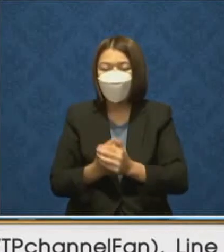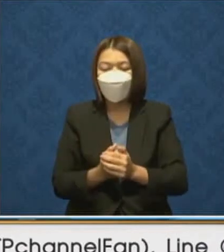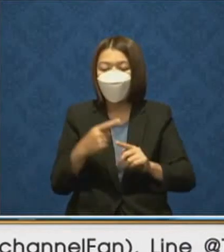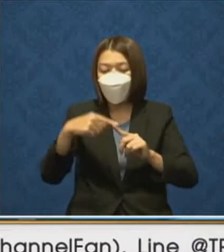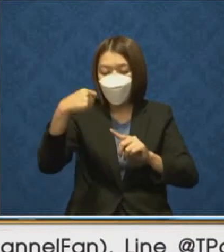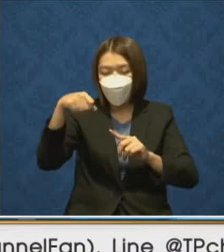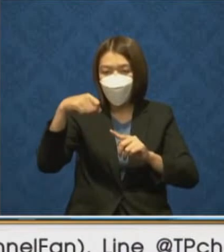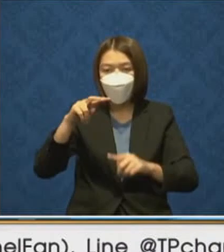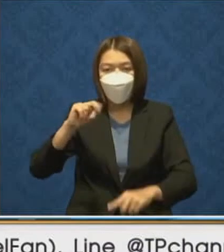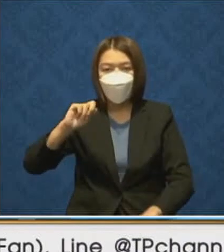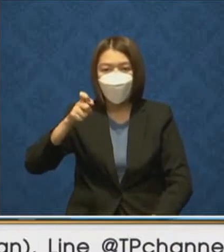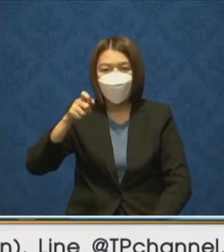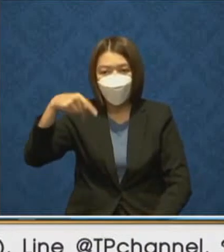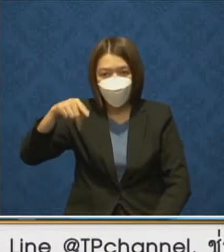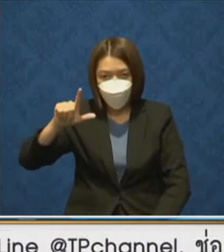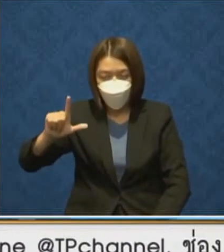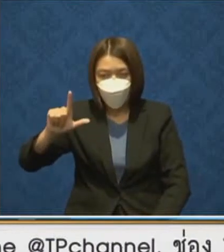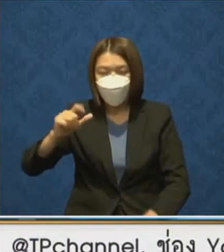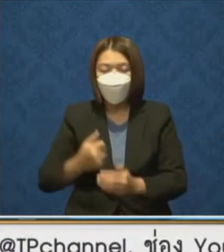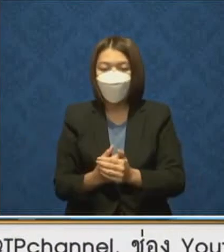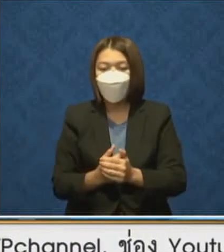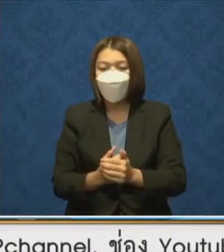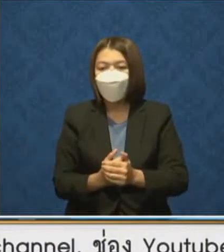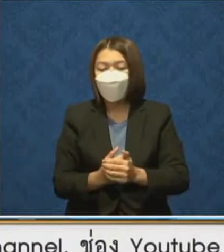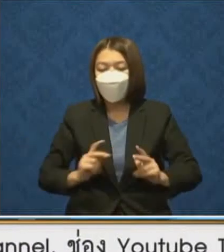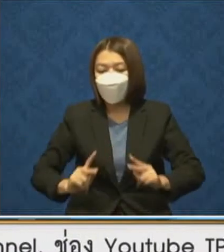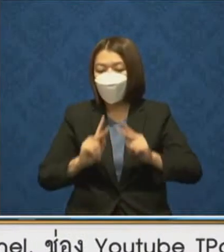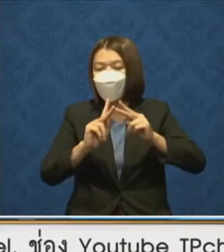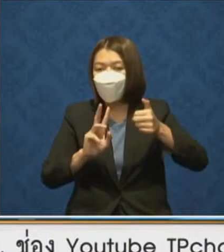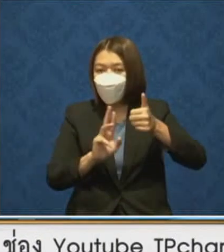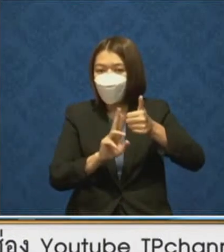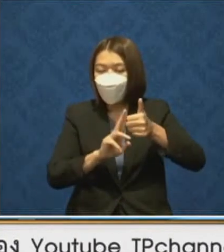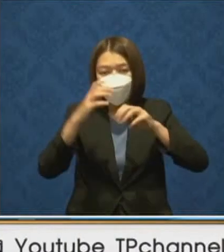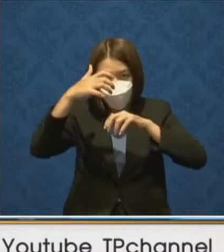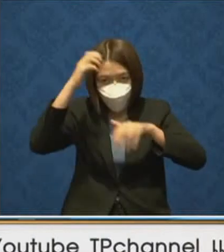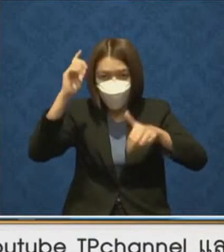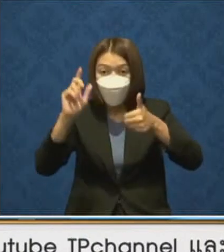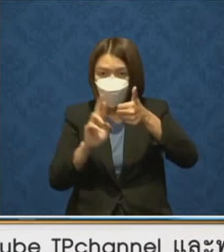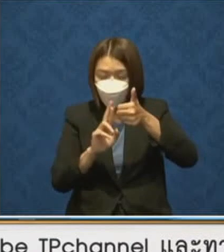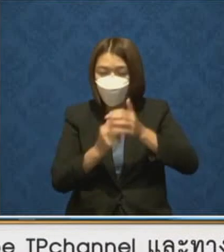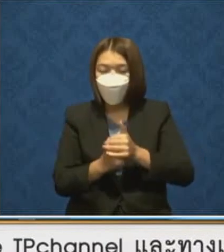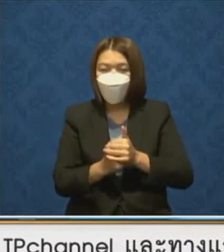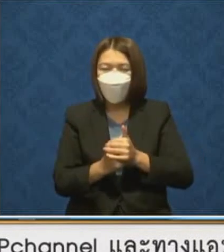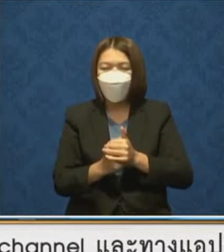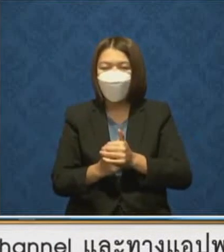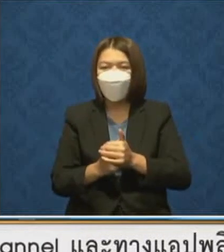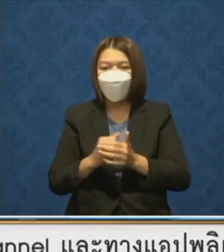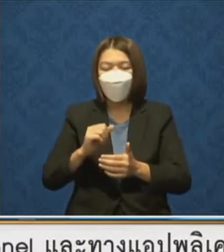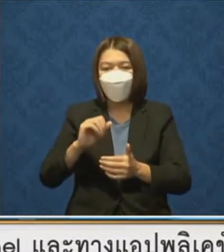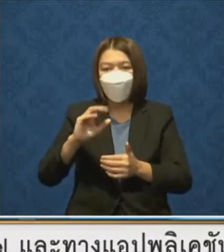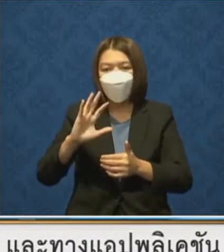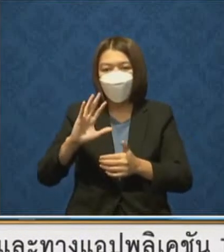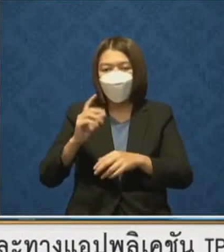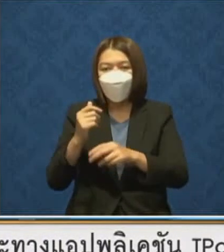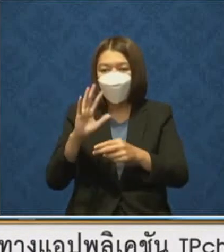ม่ดีทั้งหมดได้รับข้อเสนอไปอะไรที่เป็นประโยชน์ก็จะนำไปปรับใช้และการทำงานในระยะต่อไปอันนี้คือนี่ส